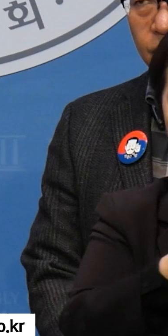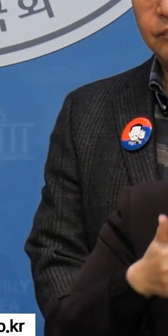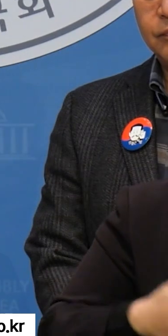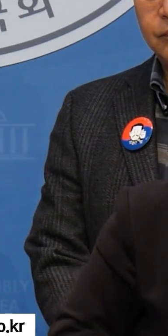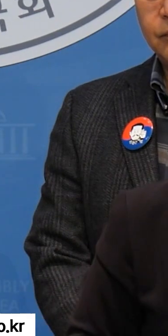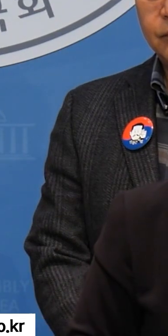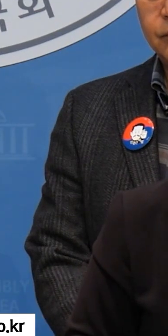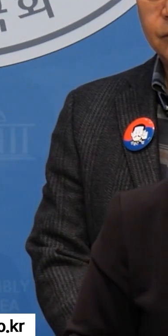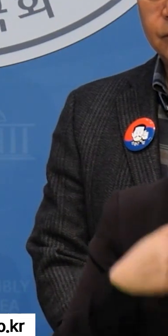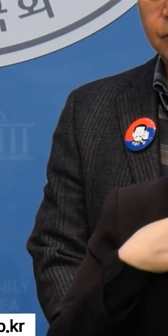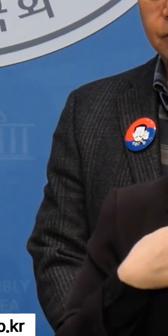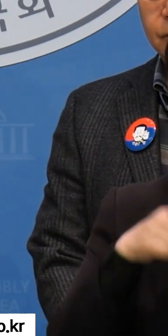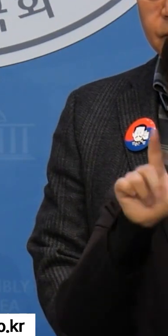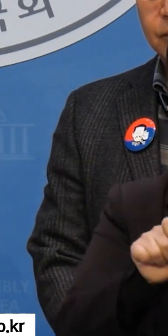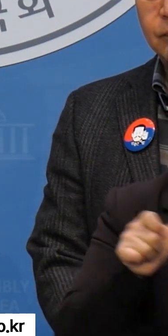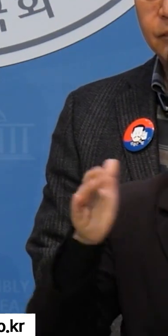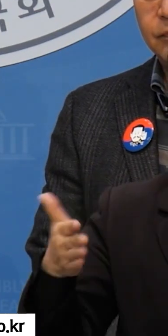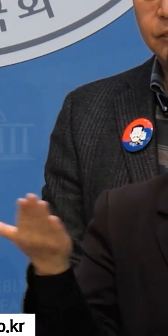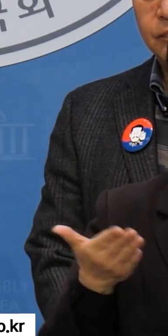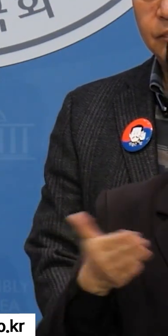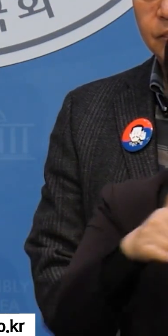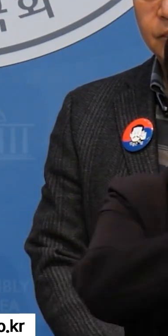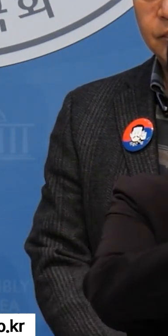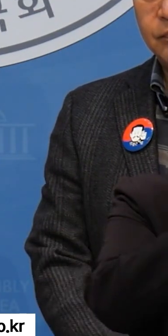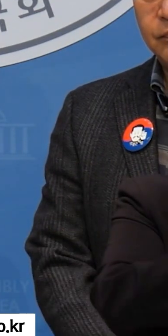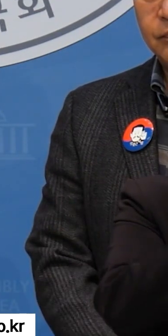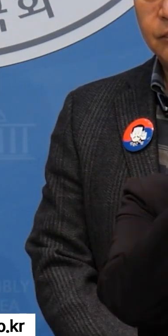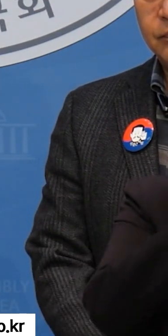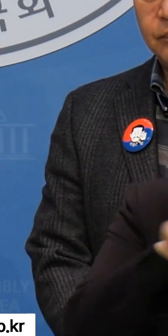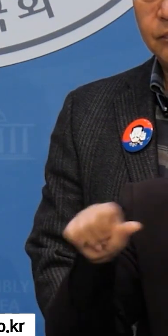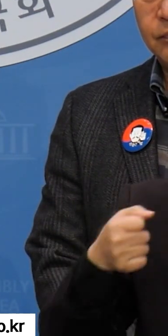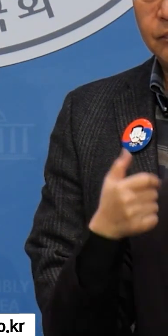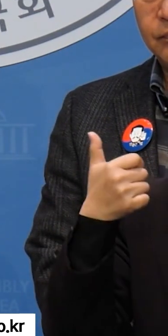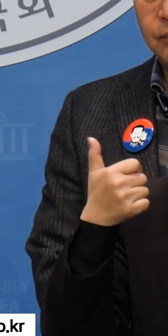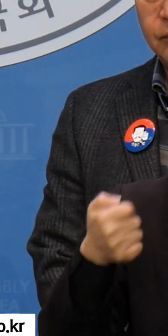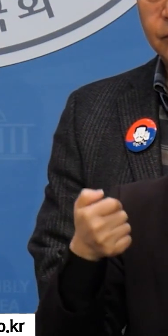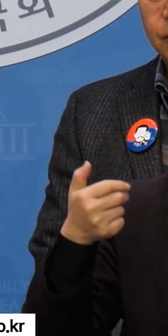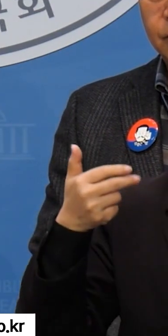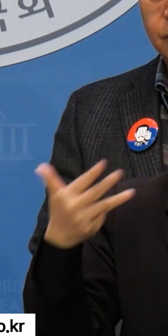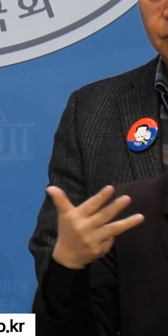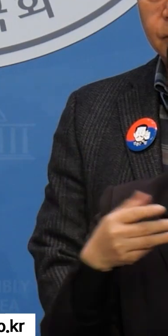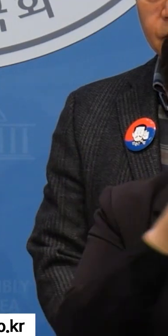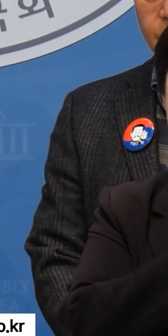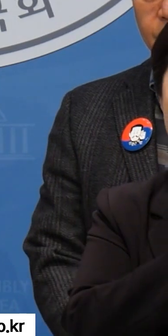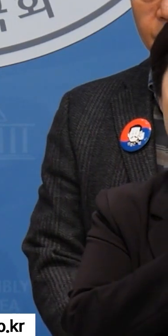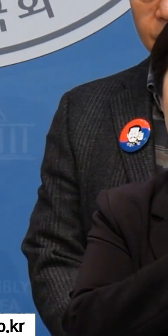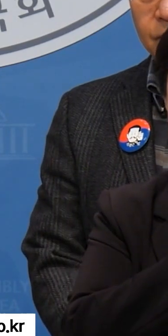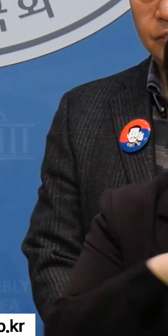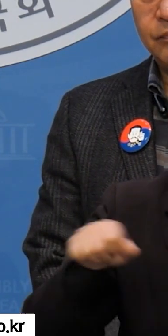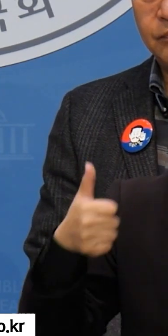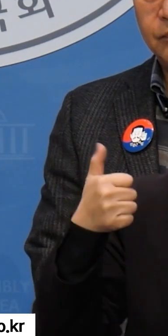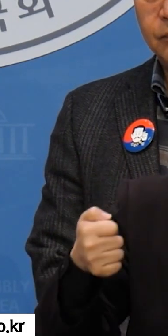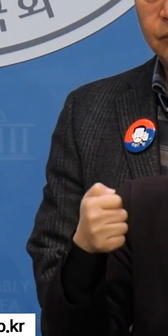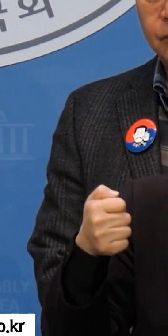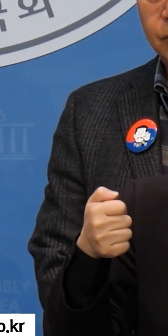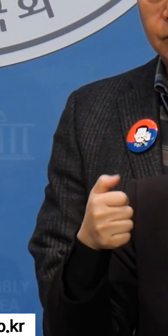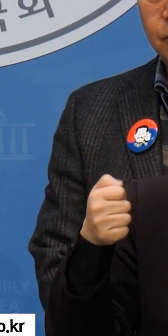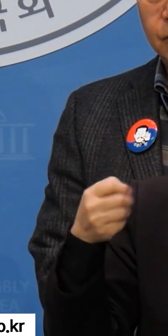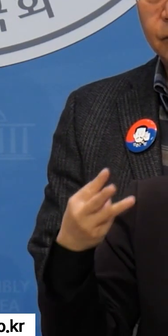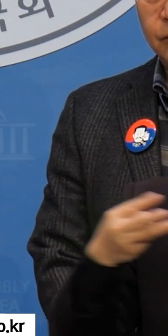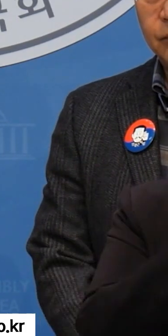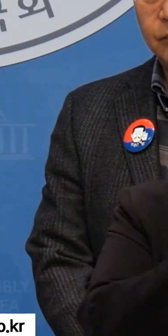드립니다. 저는 15년차 직장인이자 563명의 당원이 소속돼 있는 서울시당